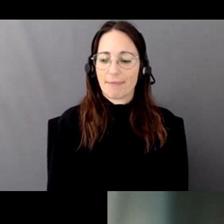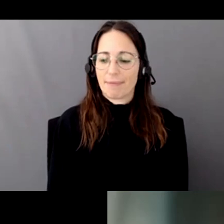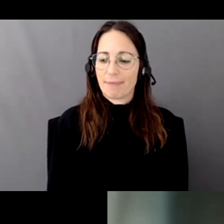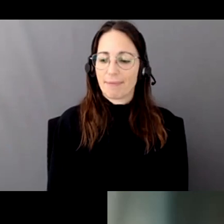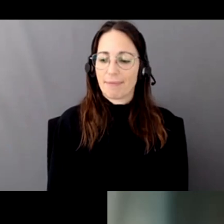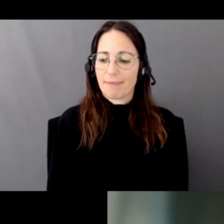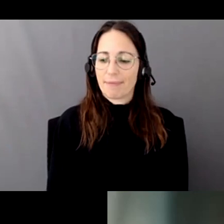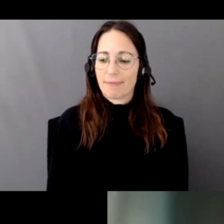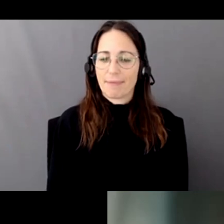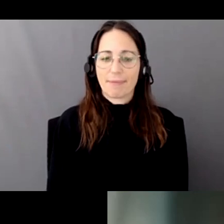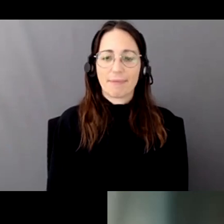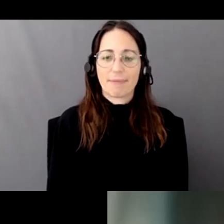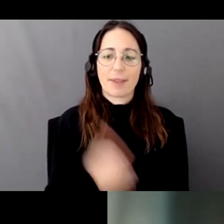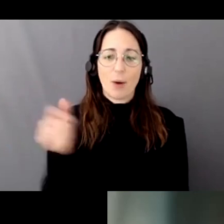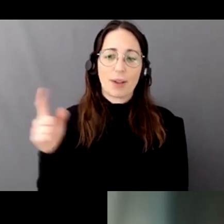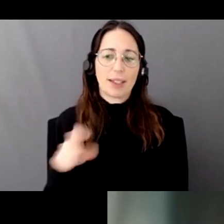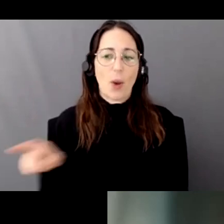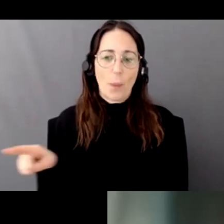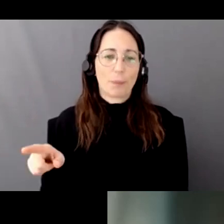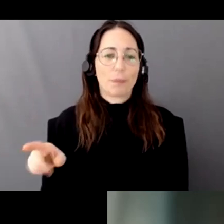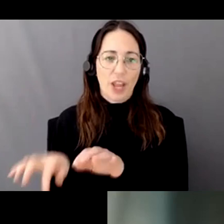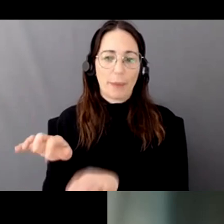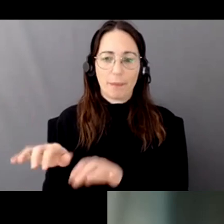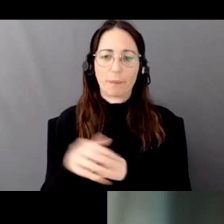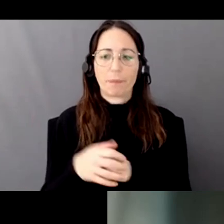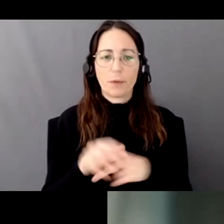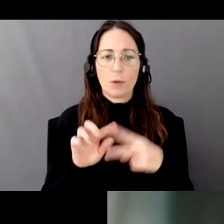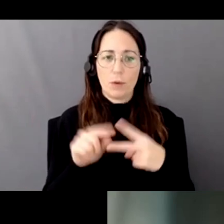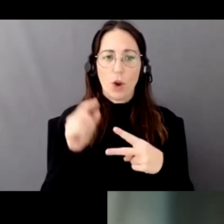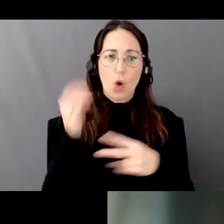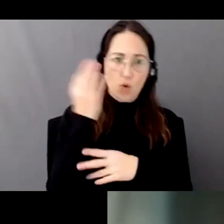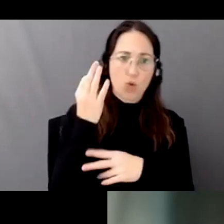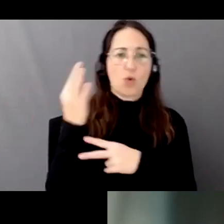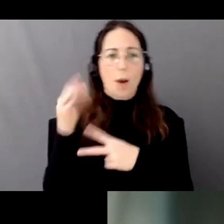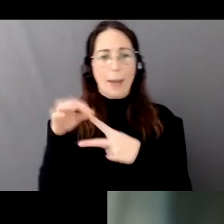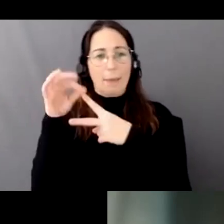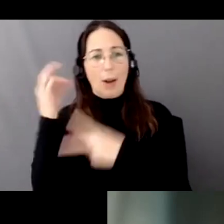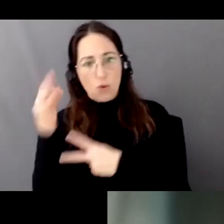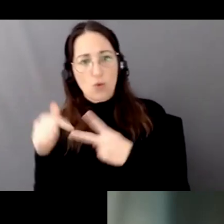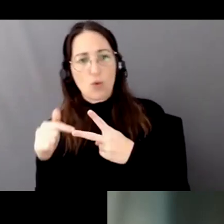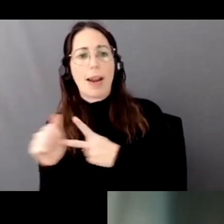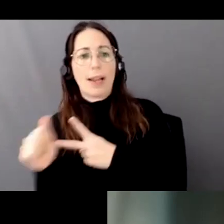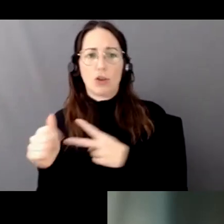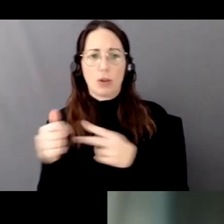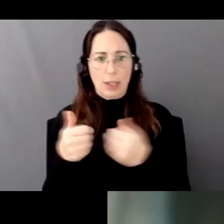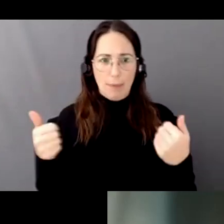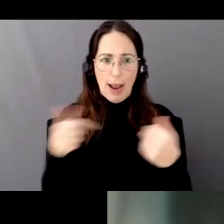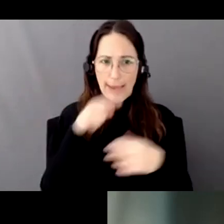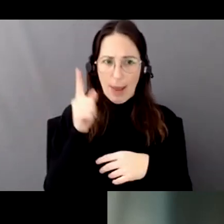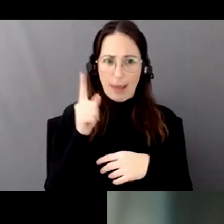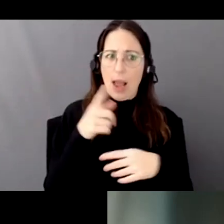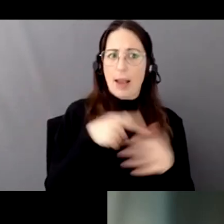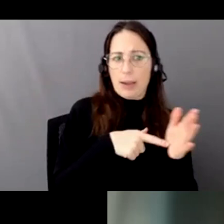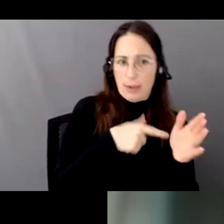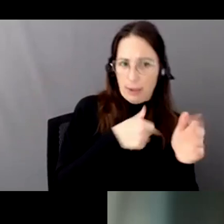Et est-ce que les deux cours sont indépendants, c'est-à-dire qu'on peut suivre le cours de leadership sans suivre le cours